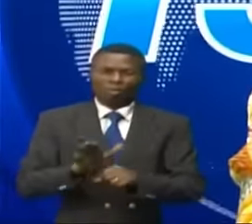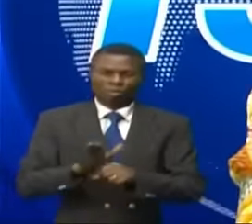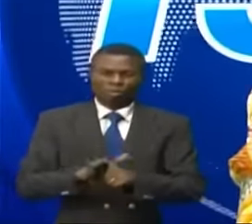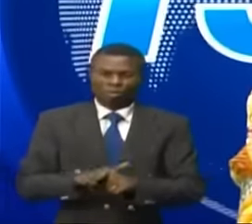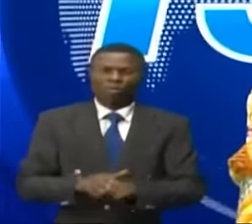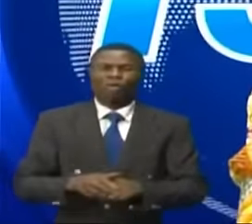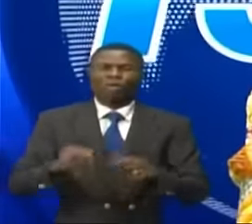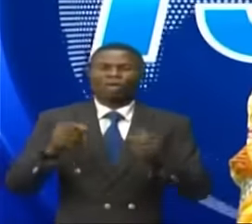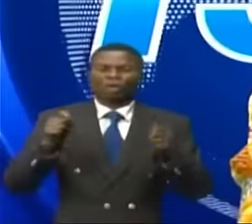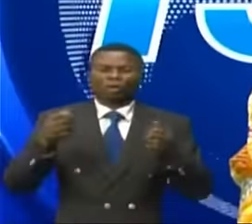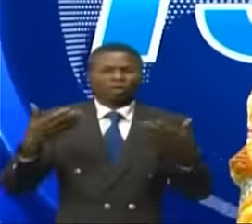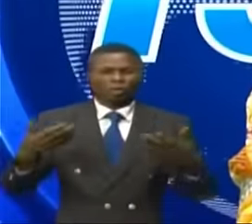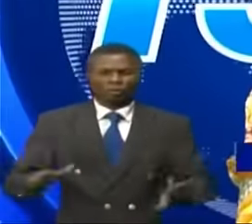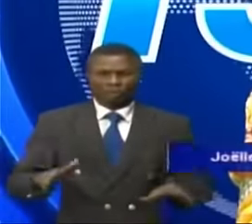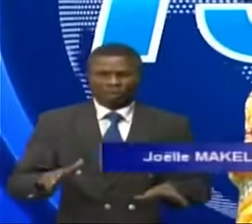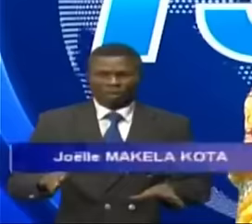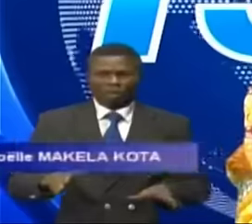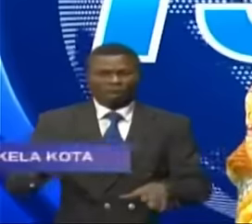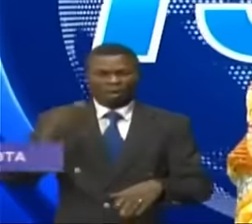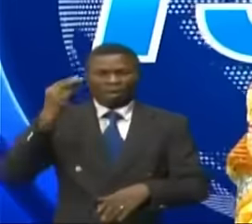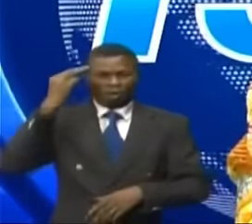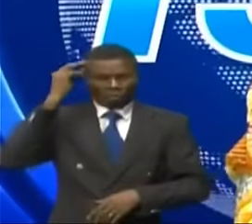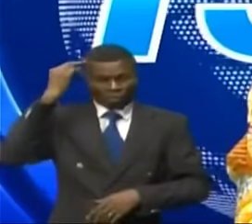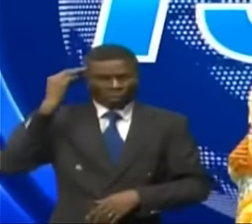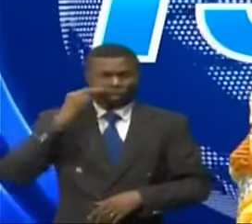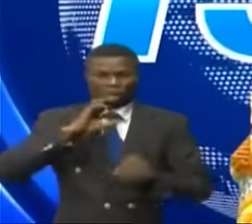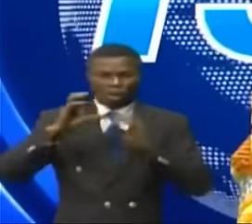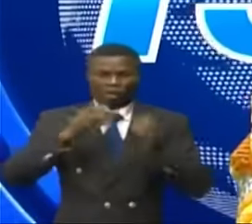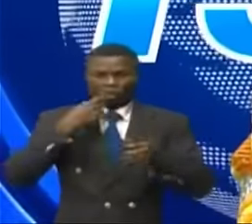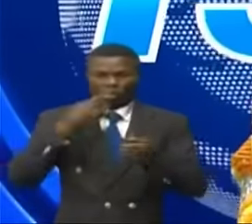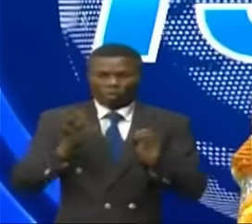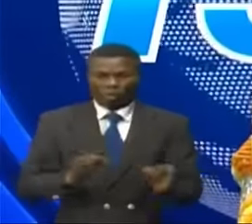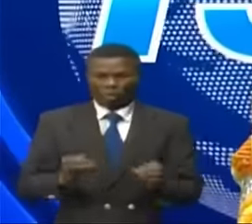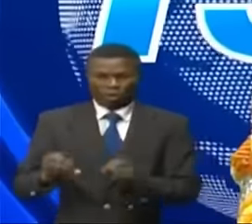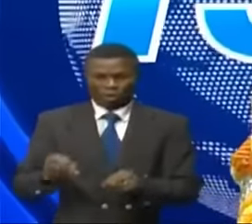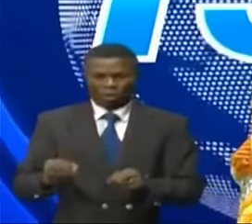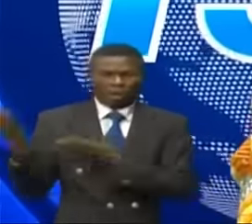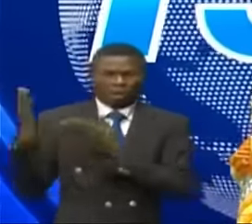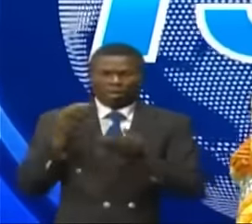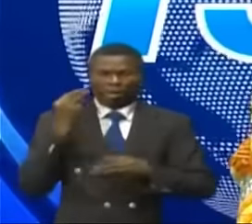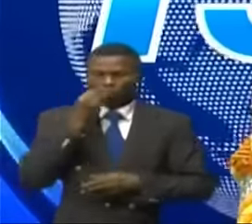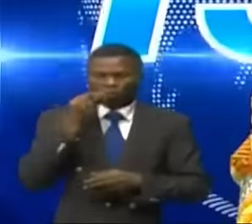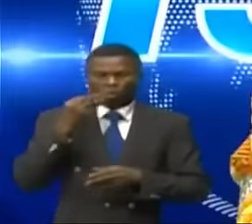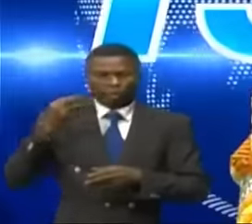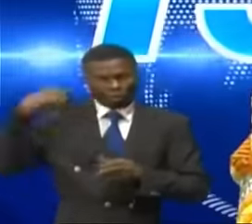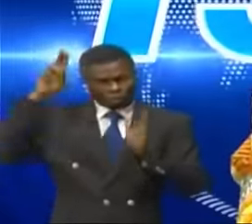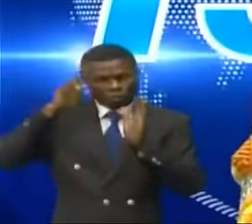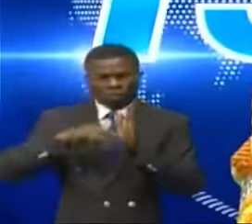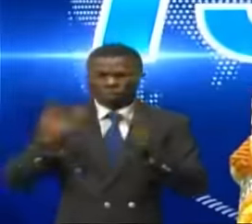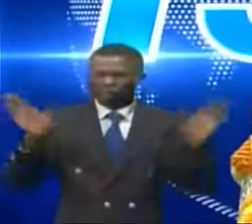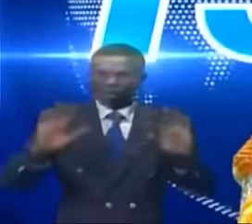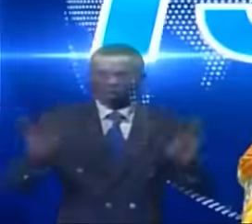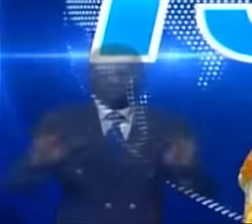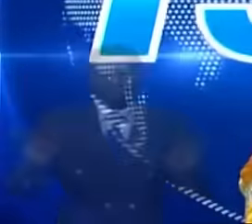de presse qui sera animé par le ministre de la Communication et des Médias, porte-parole du gouvernement. Au revoir.